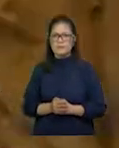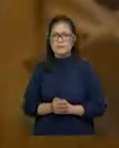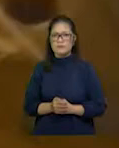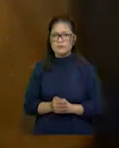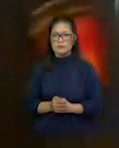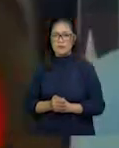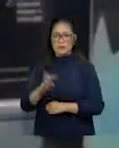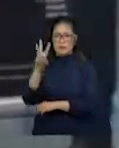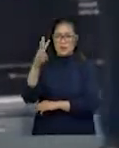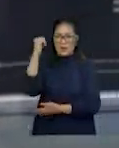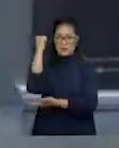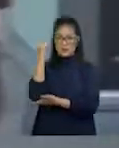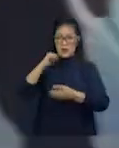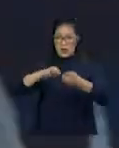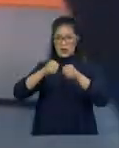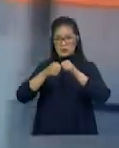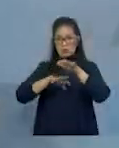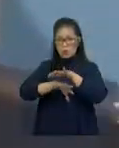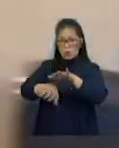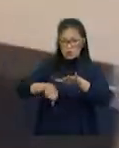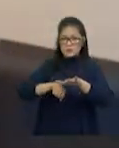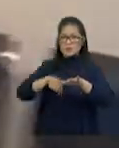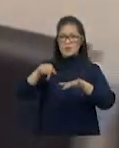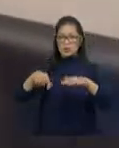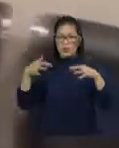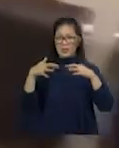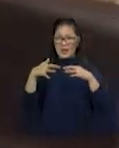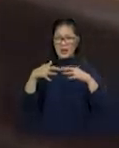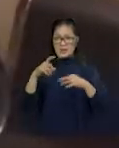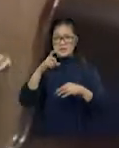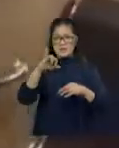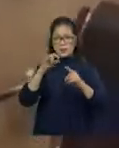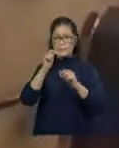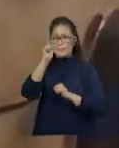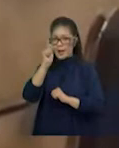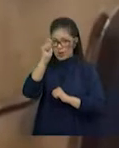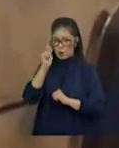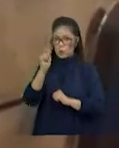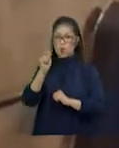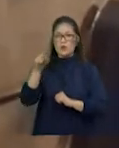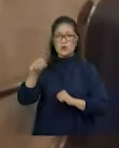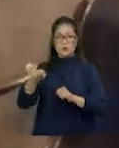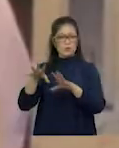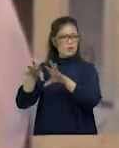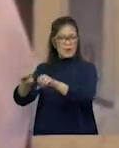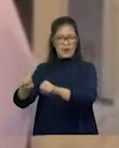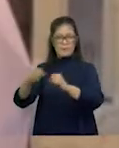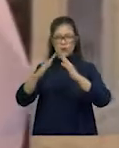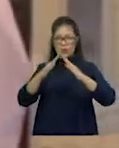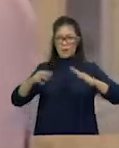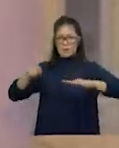Tiga tersangka kasus korupsi pengadaan lahan di Kecamatan Cipayung, Jakarta Timur ini tak berkutik saat diamankan Kejaksaan Tinggi DKI